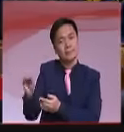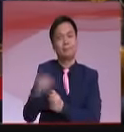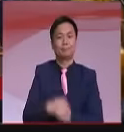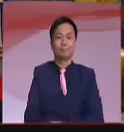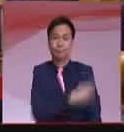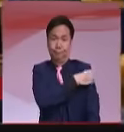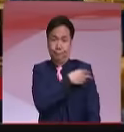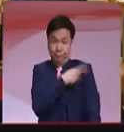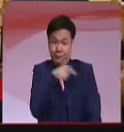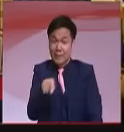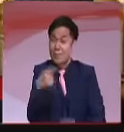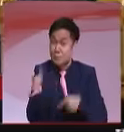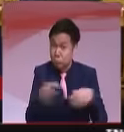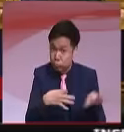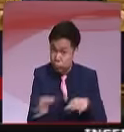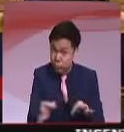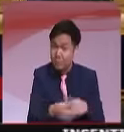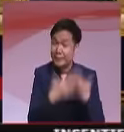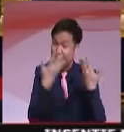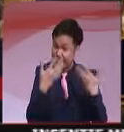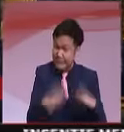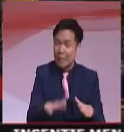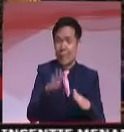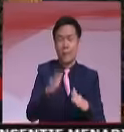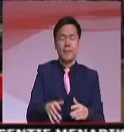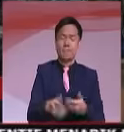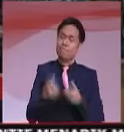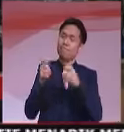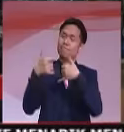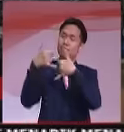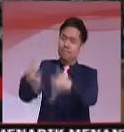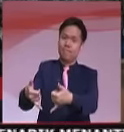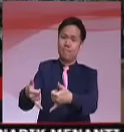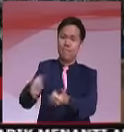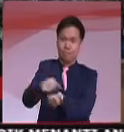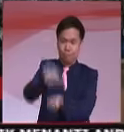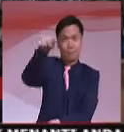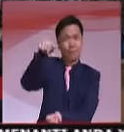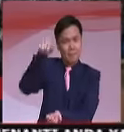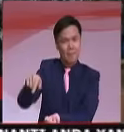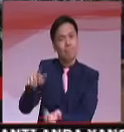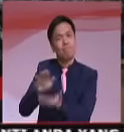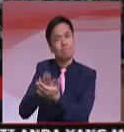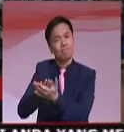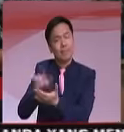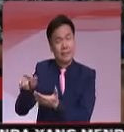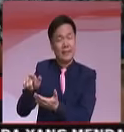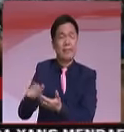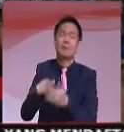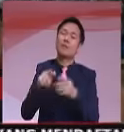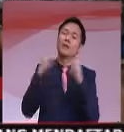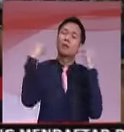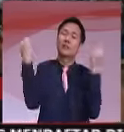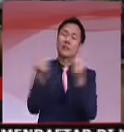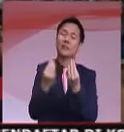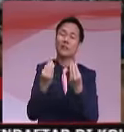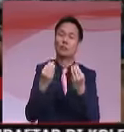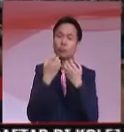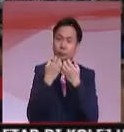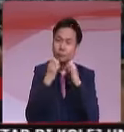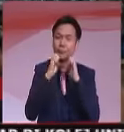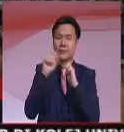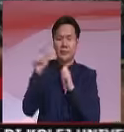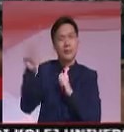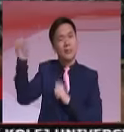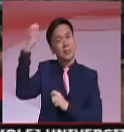shwe Akbar bercakap kepada medial selepas Majlis Anugerah kecemerlangan TDM 2020 di pangkalan tentara udara Subang